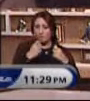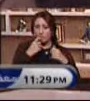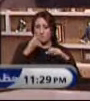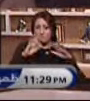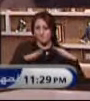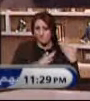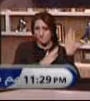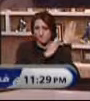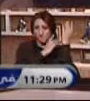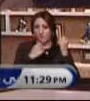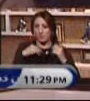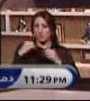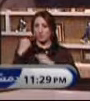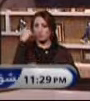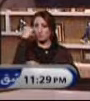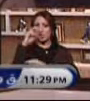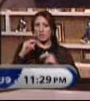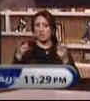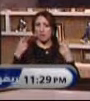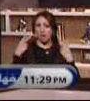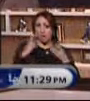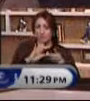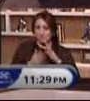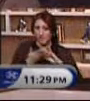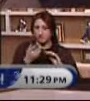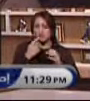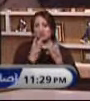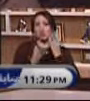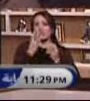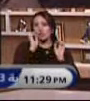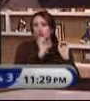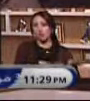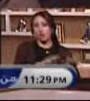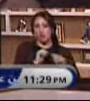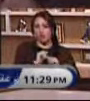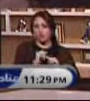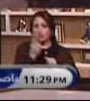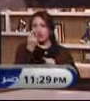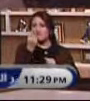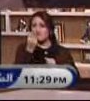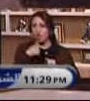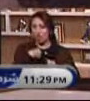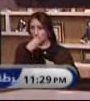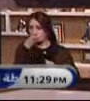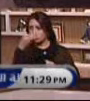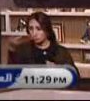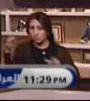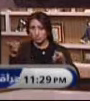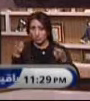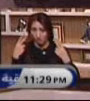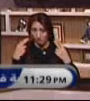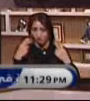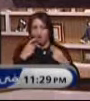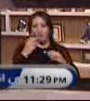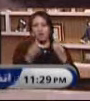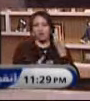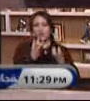قاتلت ليقال شجاع ويقال جريء. وقد قيل القوه على وجهه، اول ثلاثه تسعر بهم النار. اعوذ